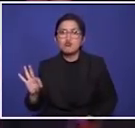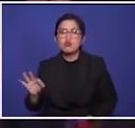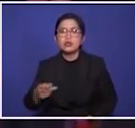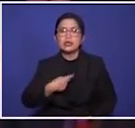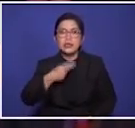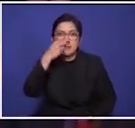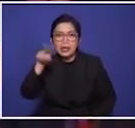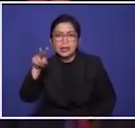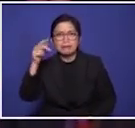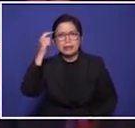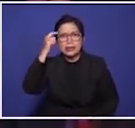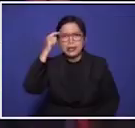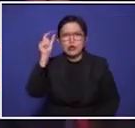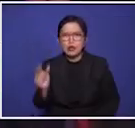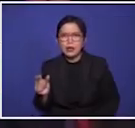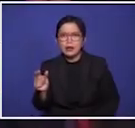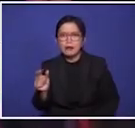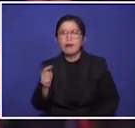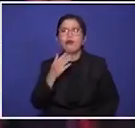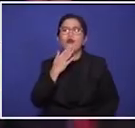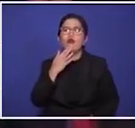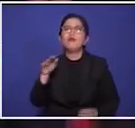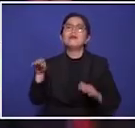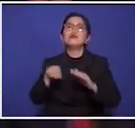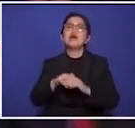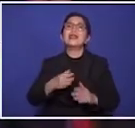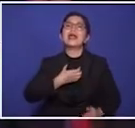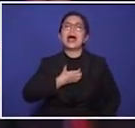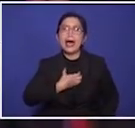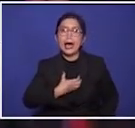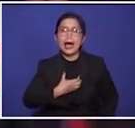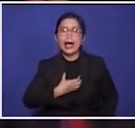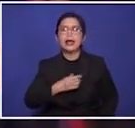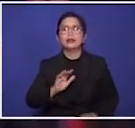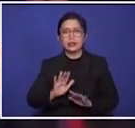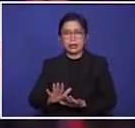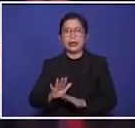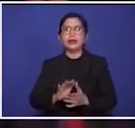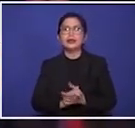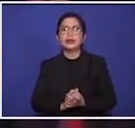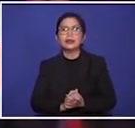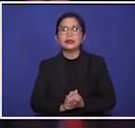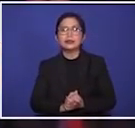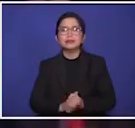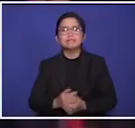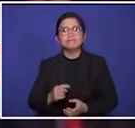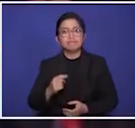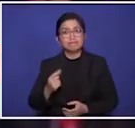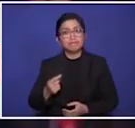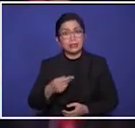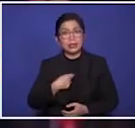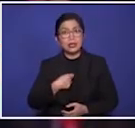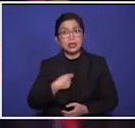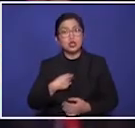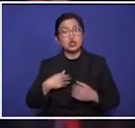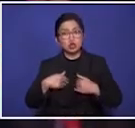paradigmanya adalah pemenuhan hak-hak pemerintah kita sudah